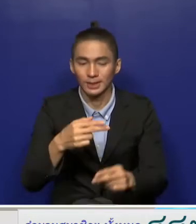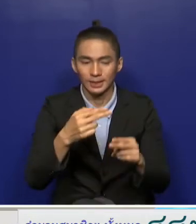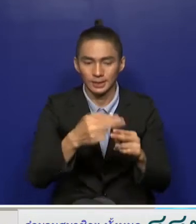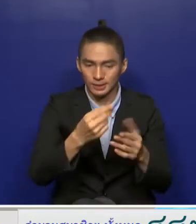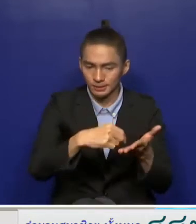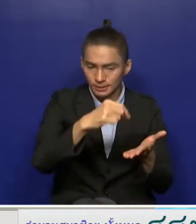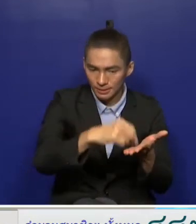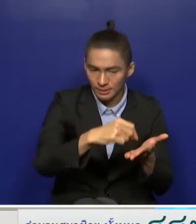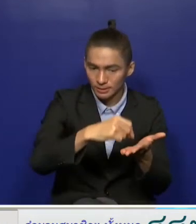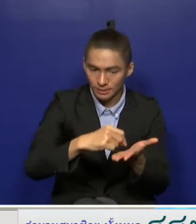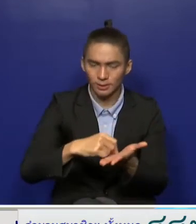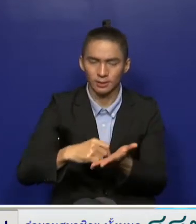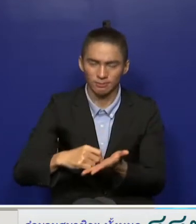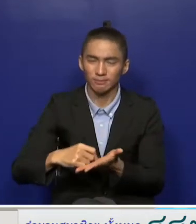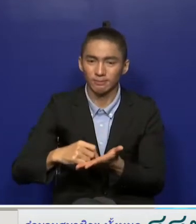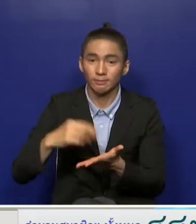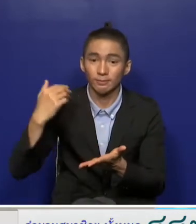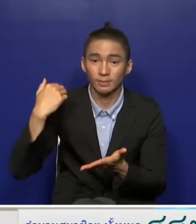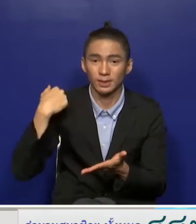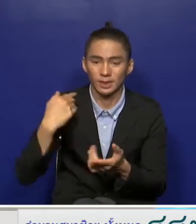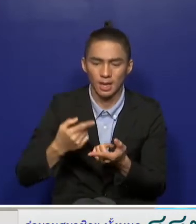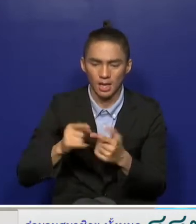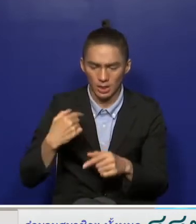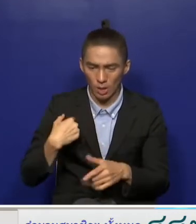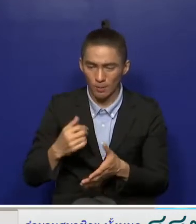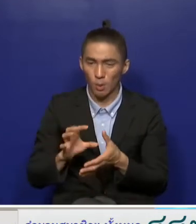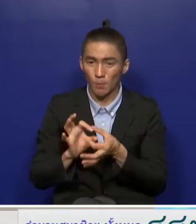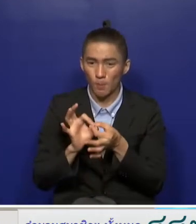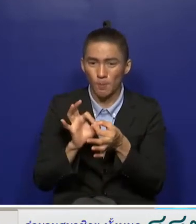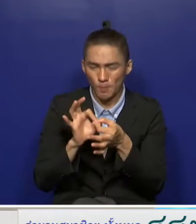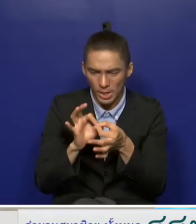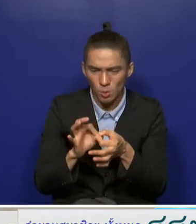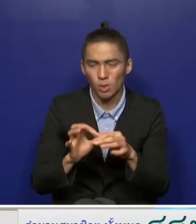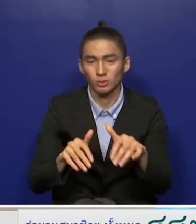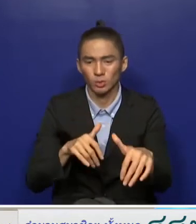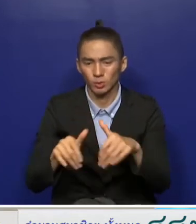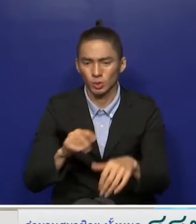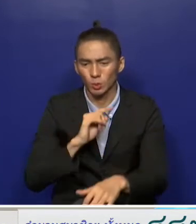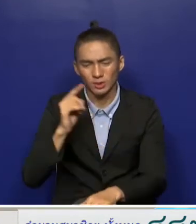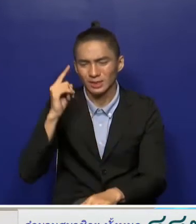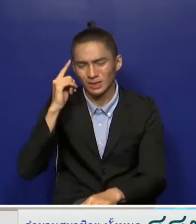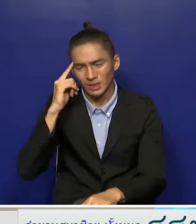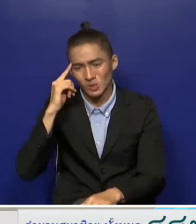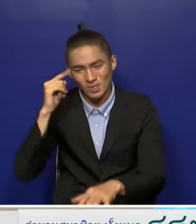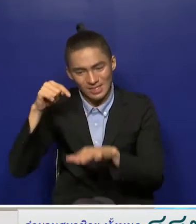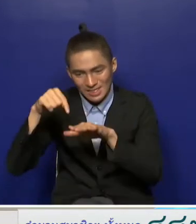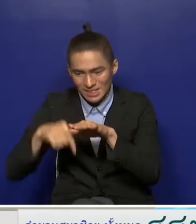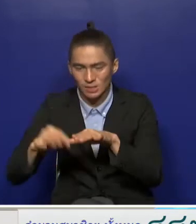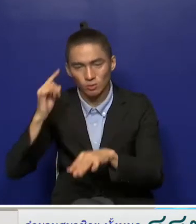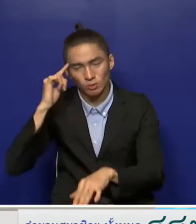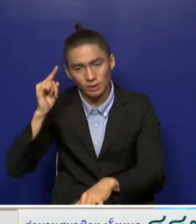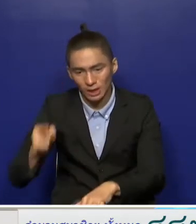ไ้ผมเป็ห่วงในเรื่องของความหงผิดของพี่น้องประชาชนที่รู้เทาไมถึงการกับผู้นำ